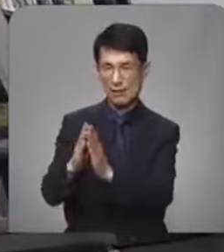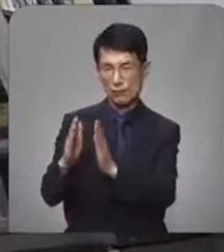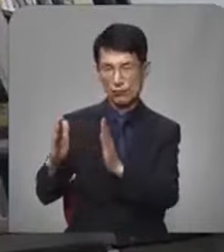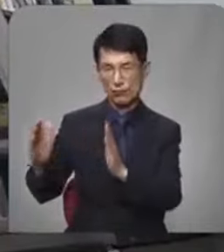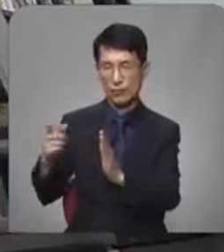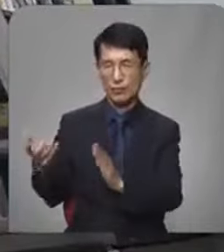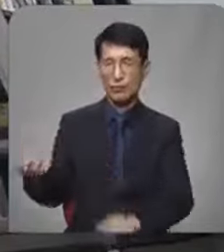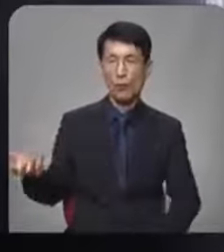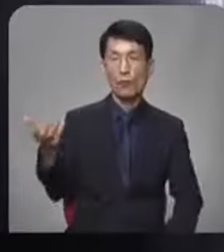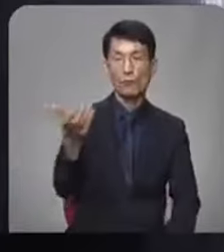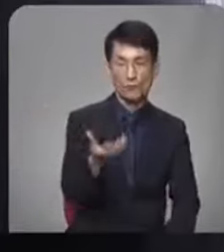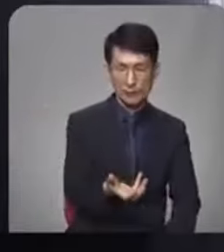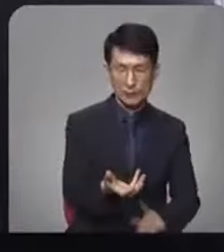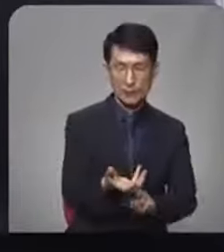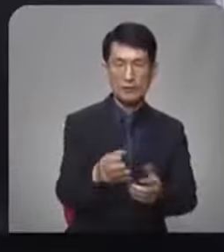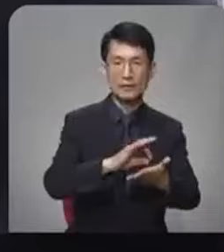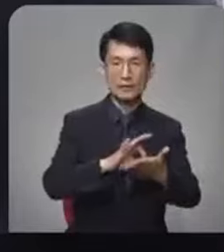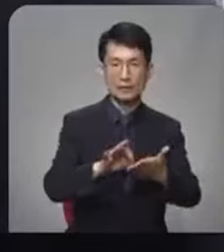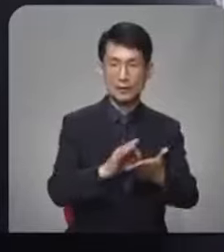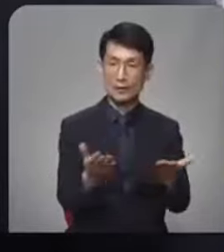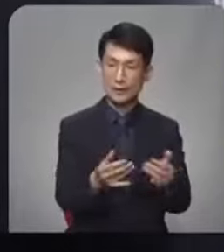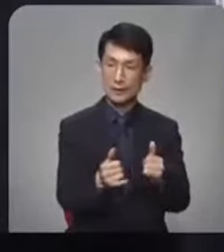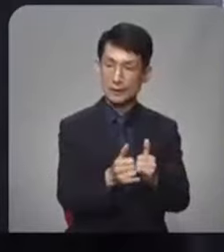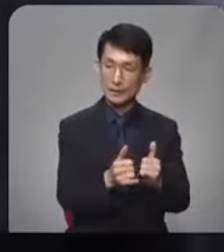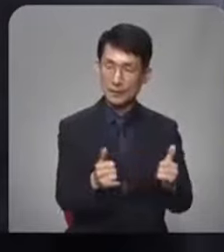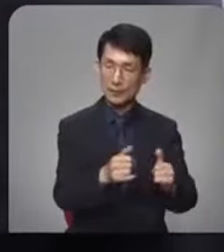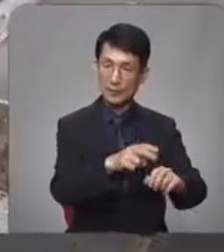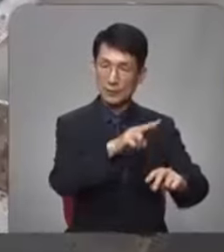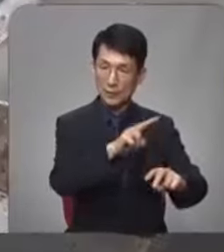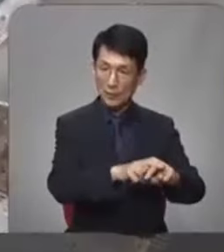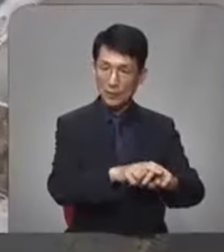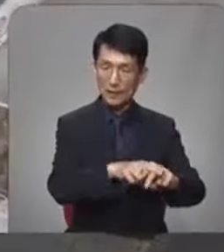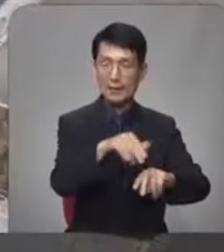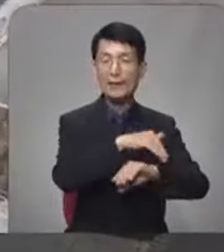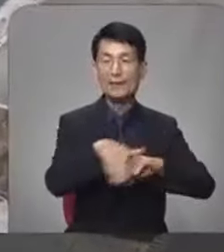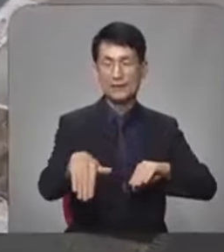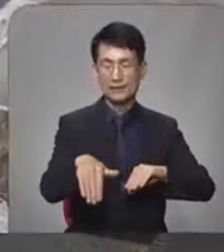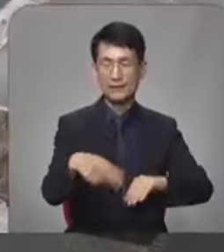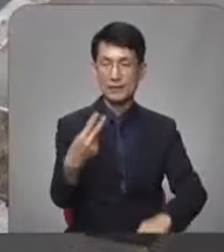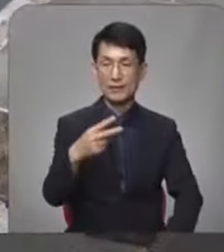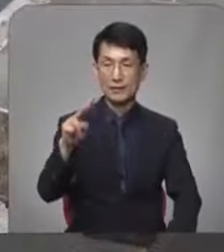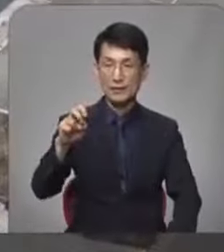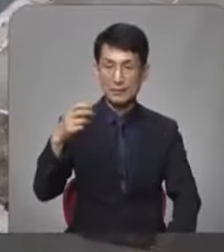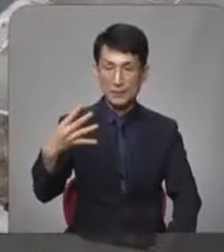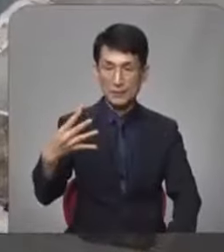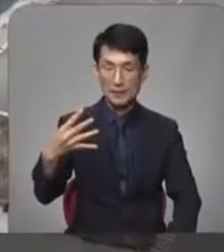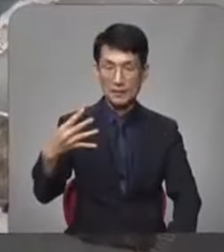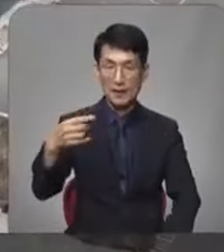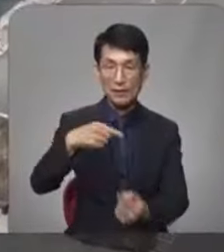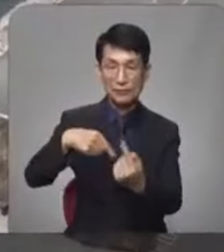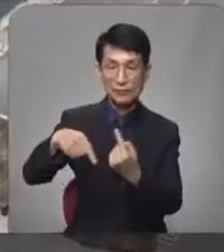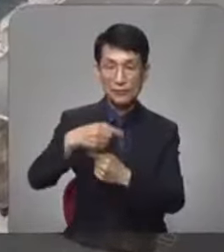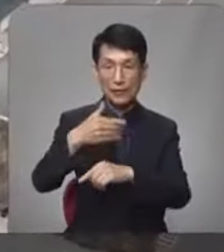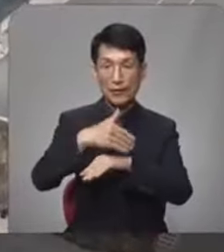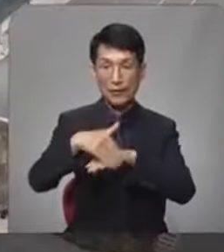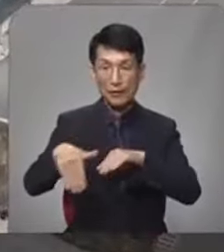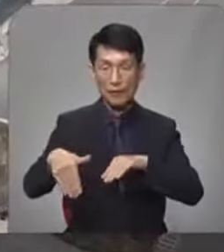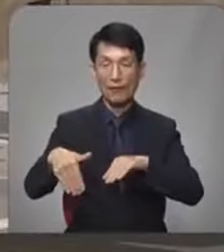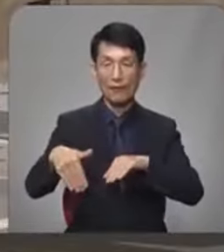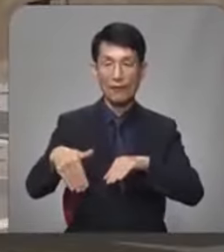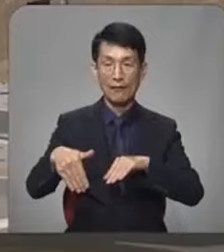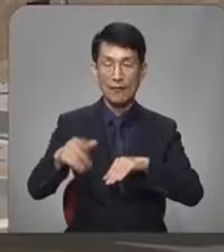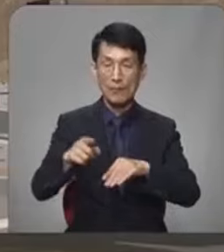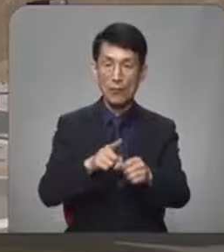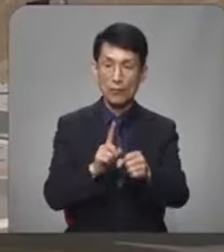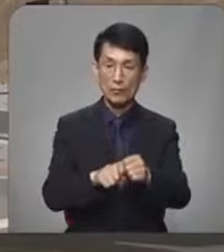자원으로 활용하고 고용 창출도 한다는 구성이었습니다 2024년 운영을 시작할 계획이었습니다이를